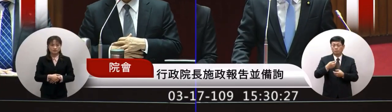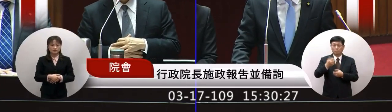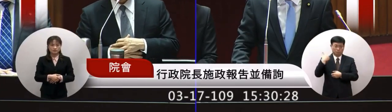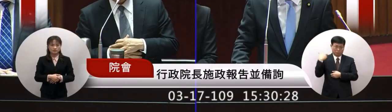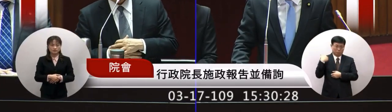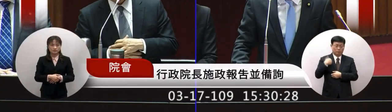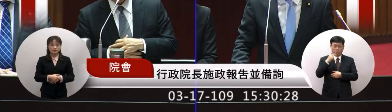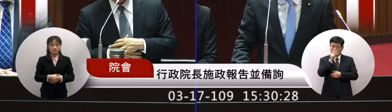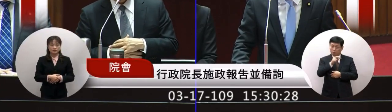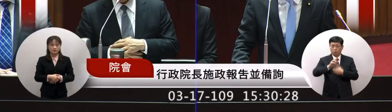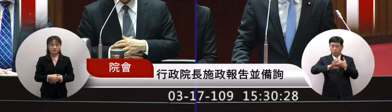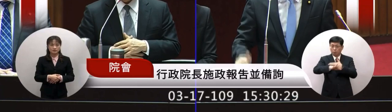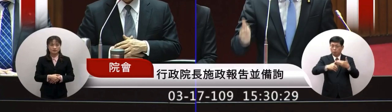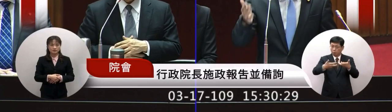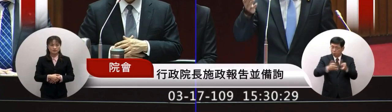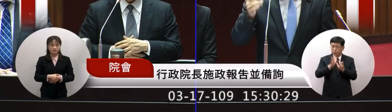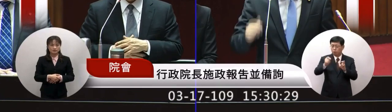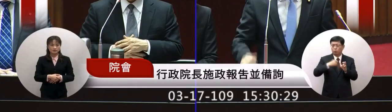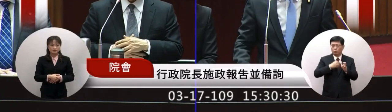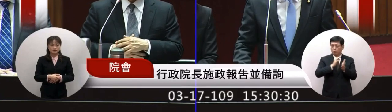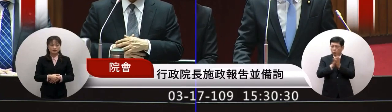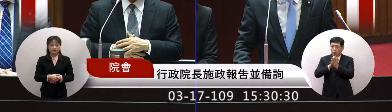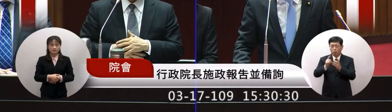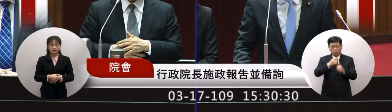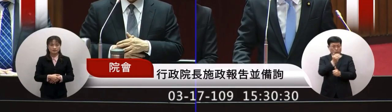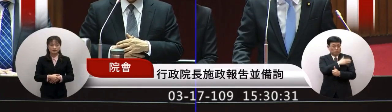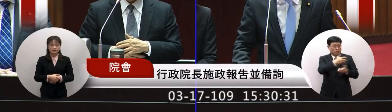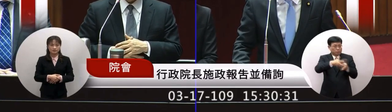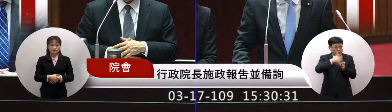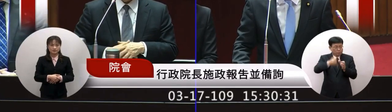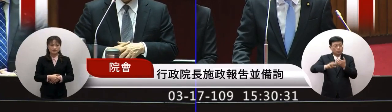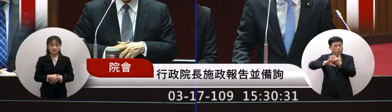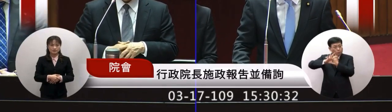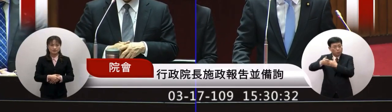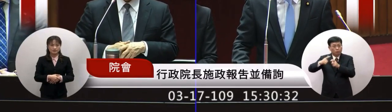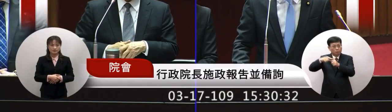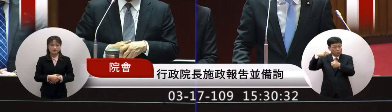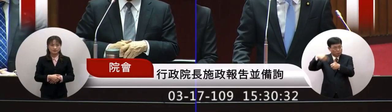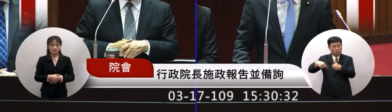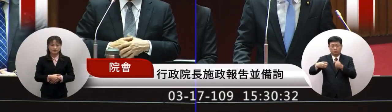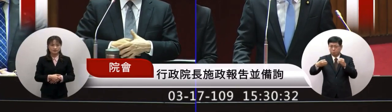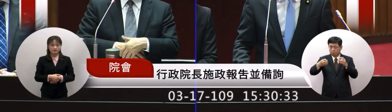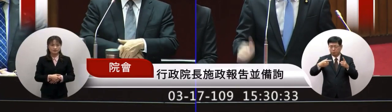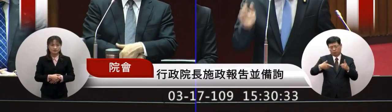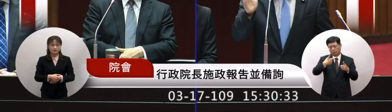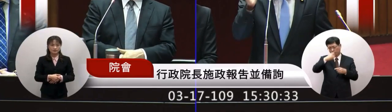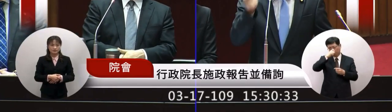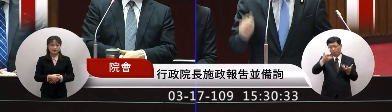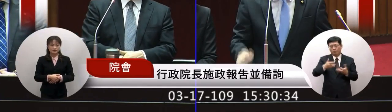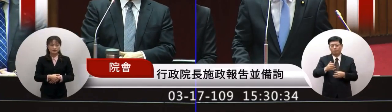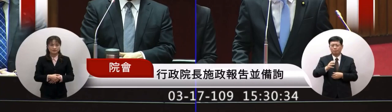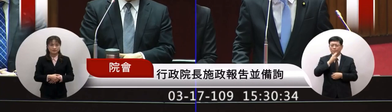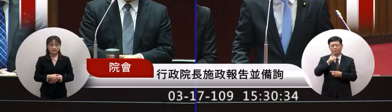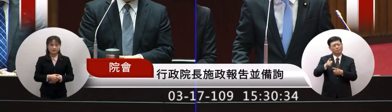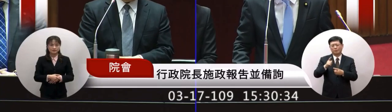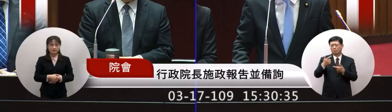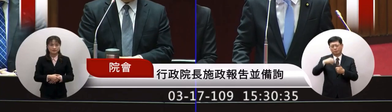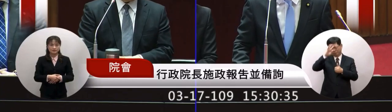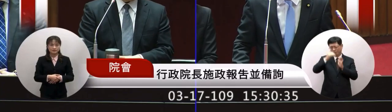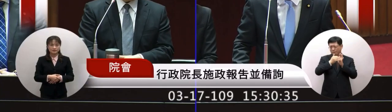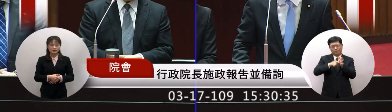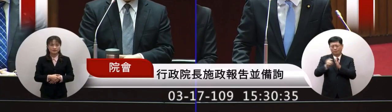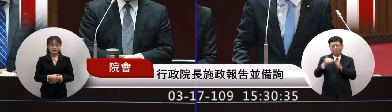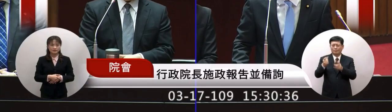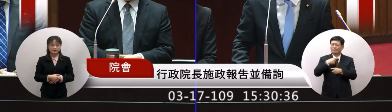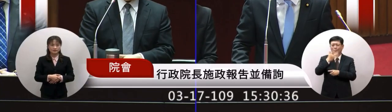拜我看到外交部主动安排陈部长跟驻外的使节讲，这是好事。可是这些使节都不是防疫专家，怎